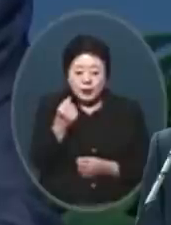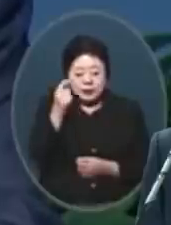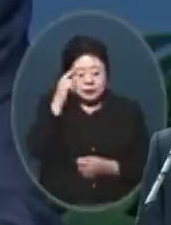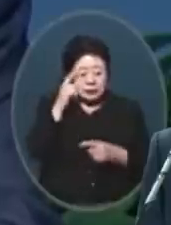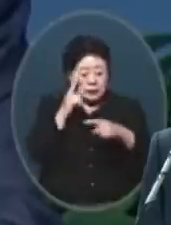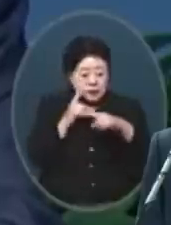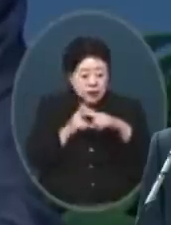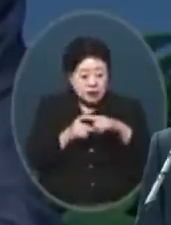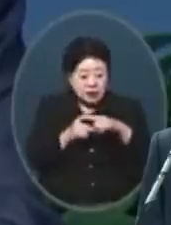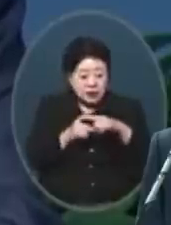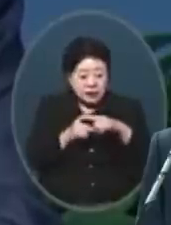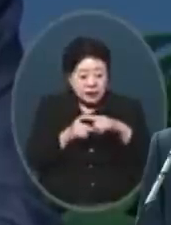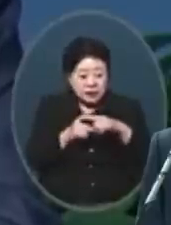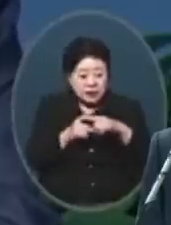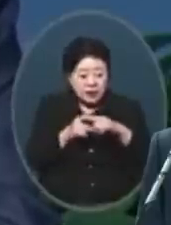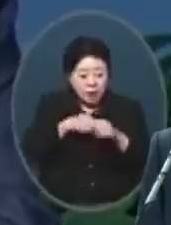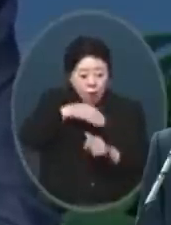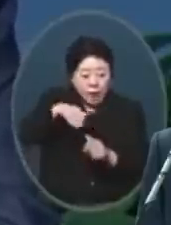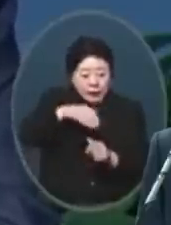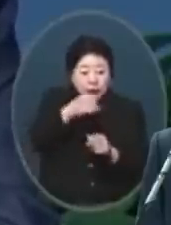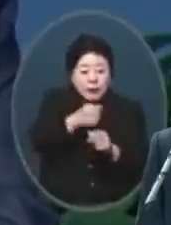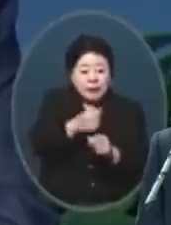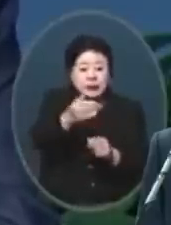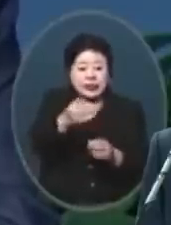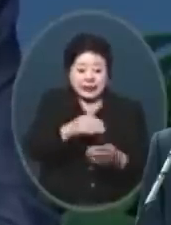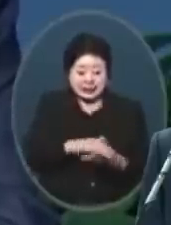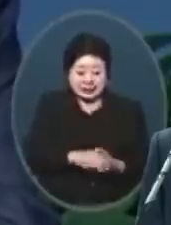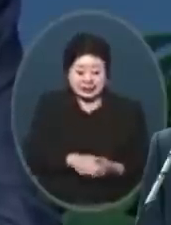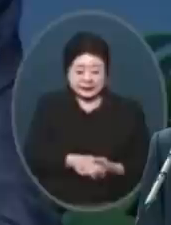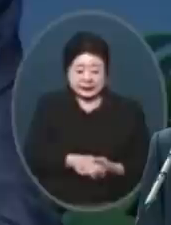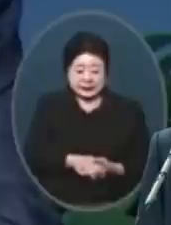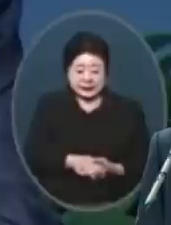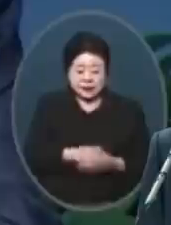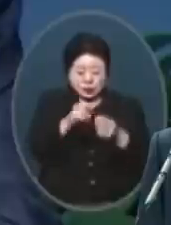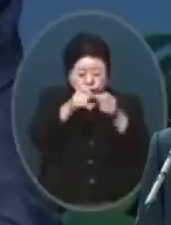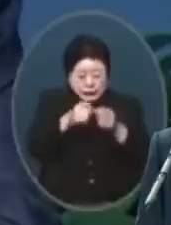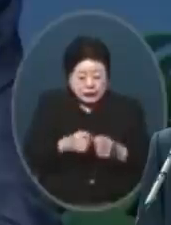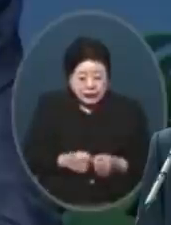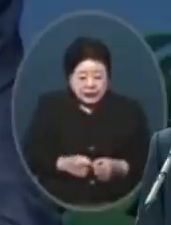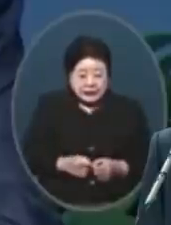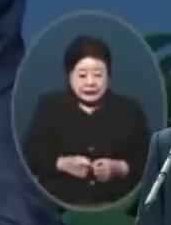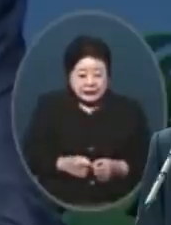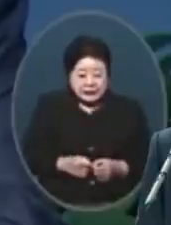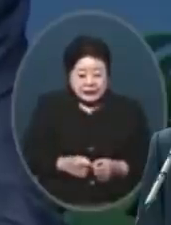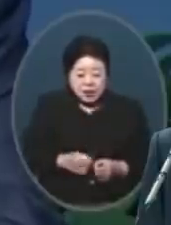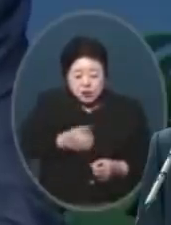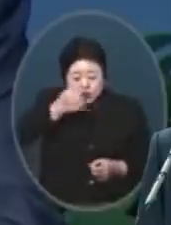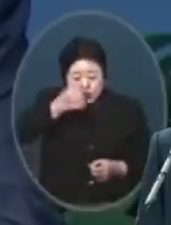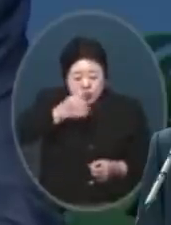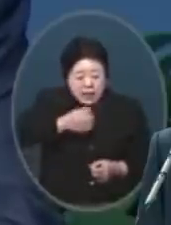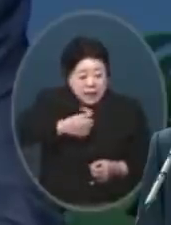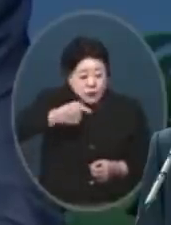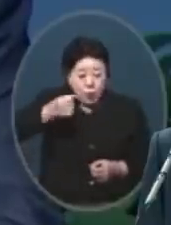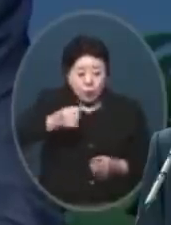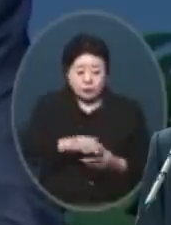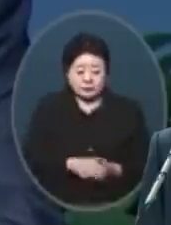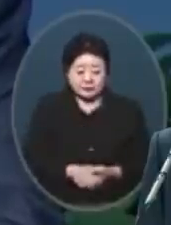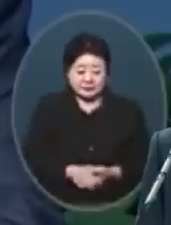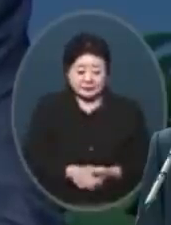긍정적인 환경을 만들어야 되고 구체적인 꿈을 꾸고